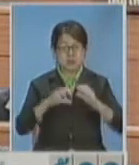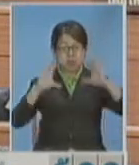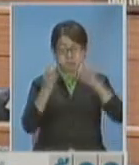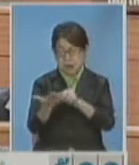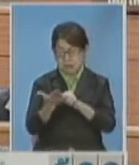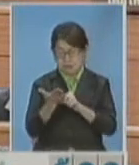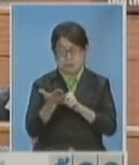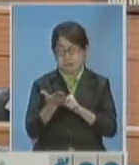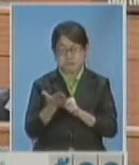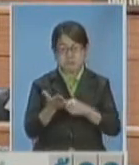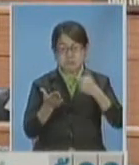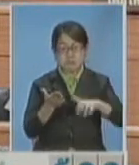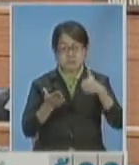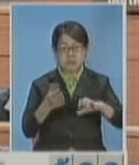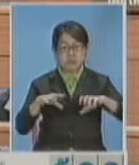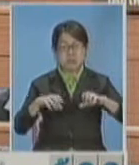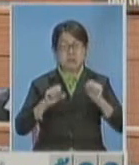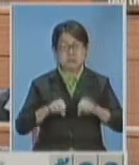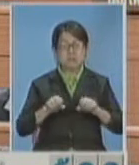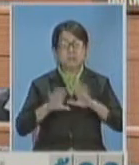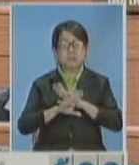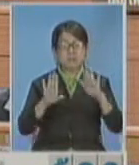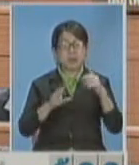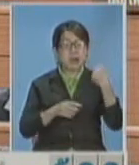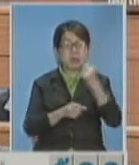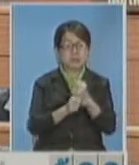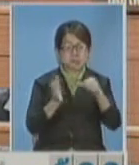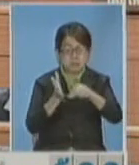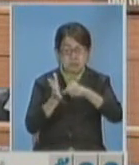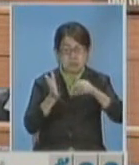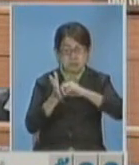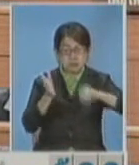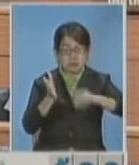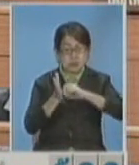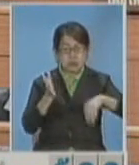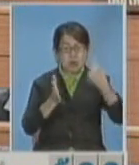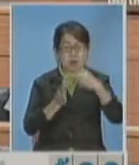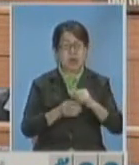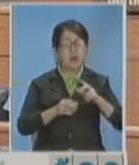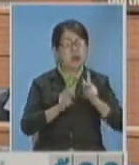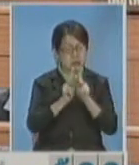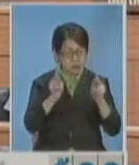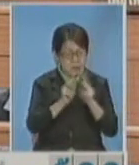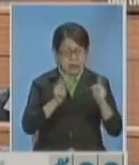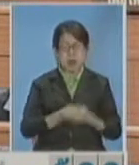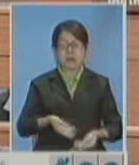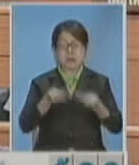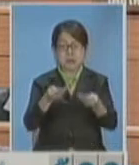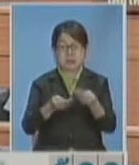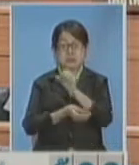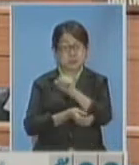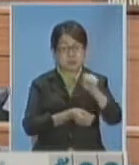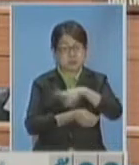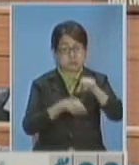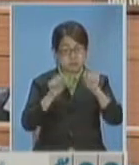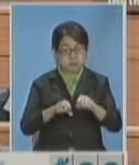ขอให้ถามมาเป็นหน้าที่ใครเป็นหน้าที่ของกรรมาธิการครับเป็นหน้าที่ของสภาที่จะอนุมัติไม่อนุมัติงบประมาณไม่อนุ